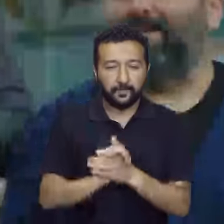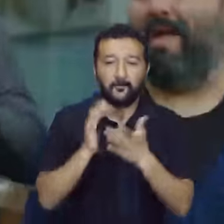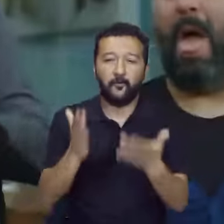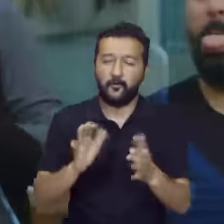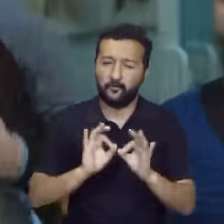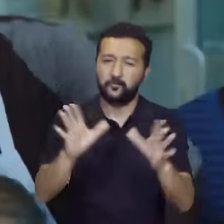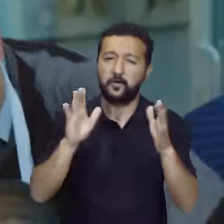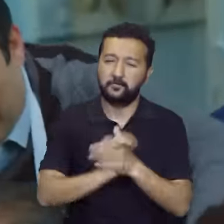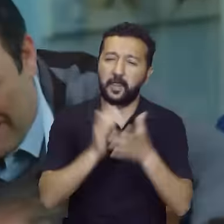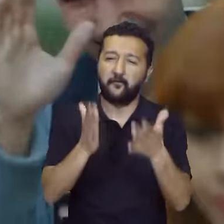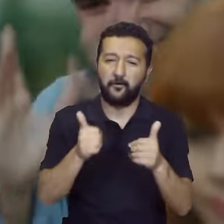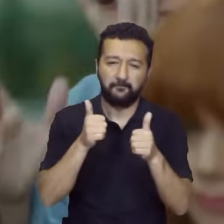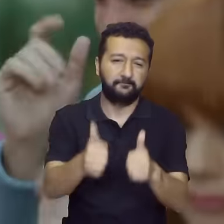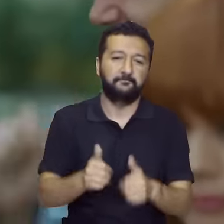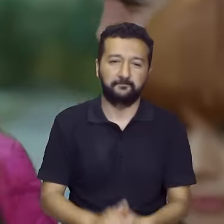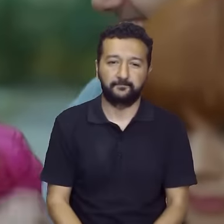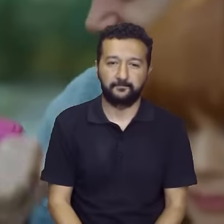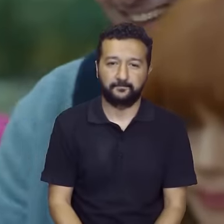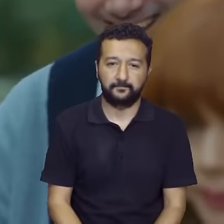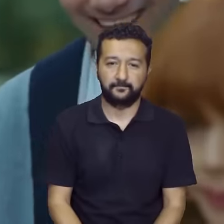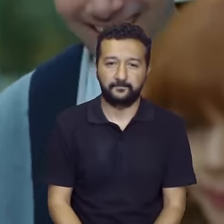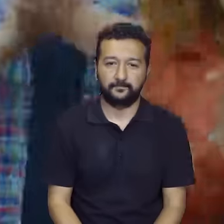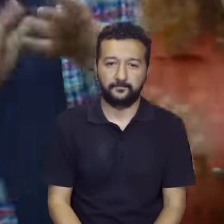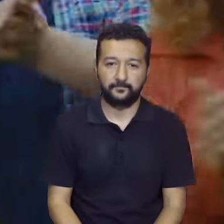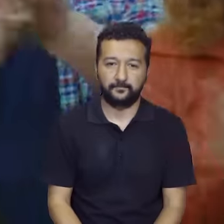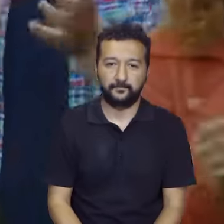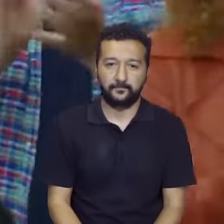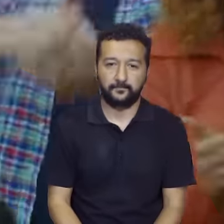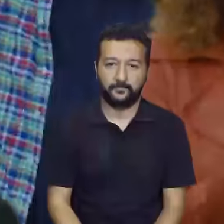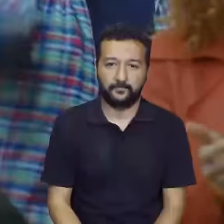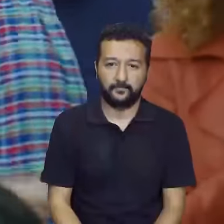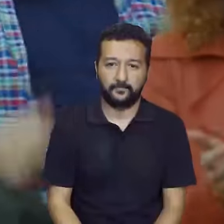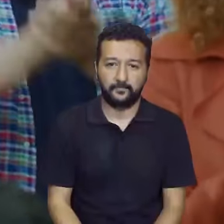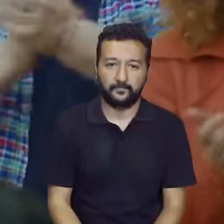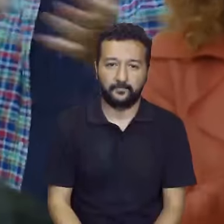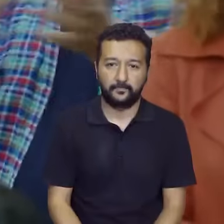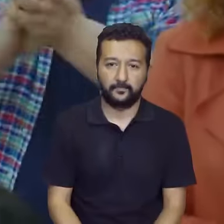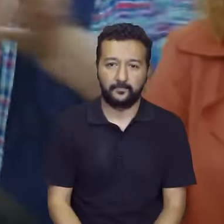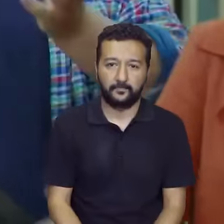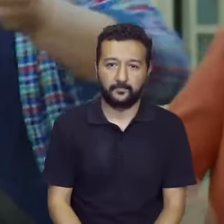Fikri omuzlarını tutup sıktı. Görüldüğün hareketten kıpkırmızı kesilmiş.